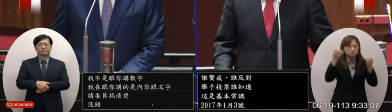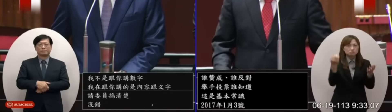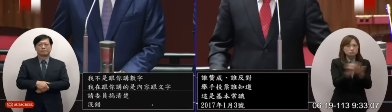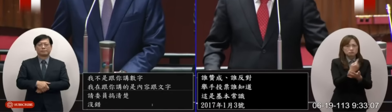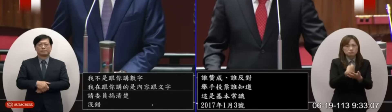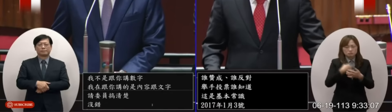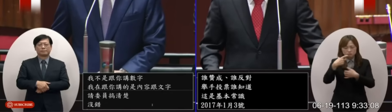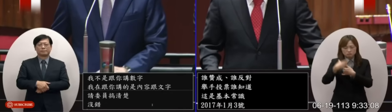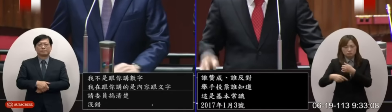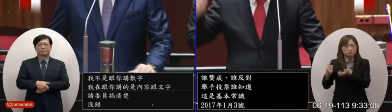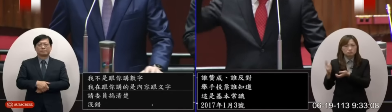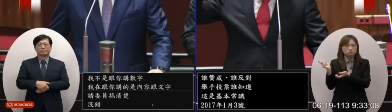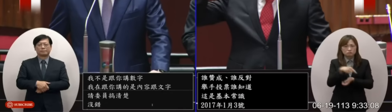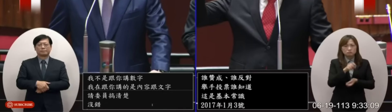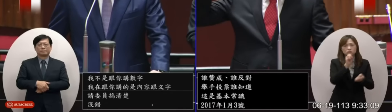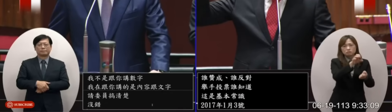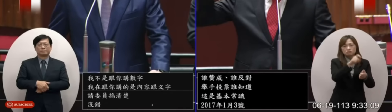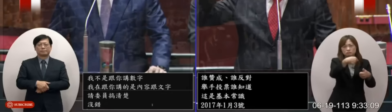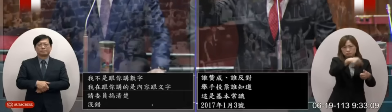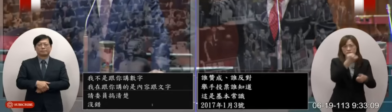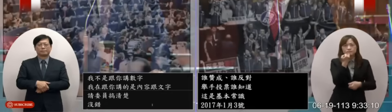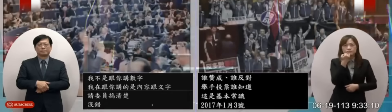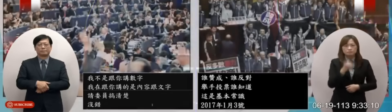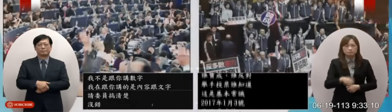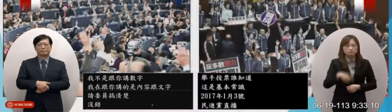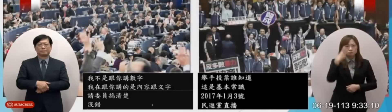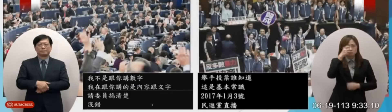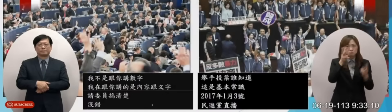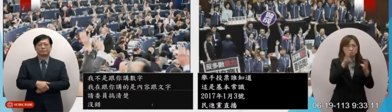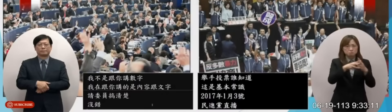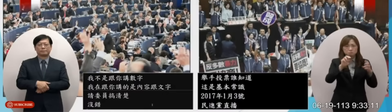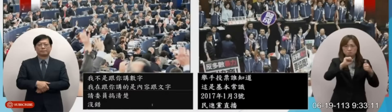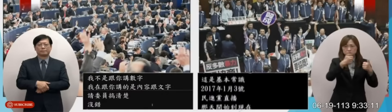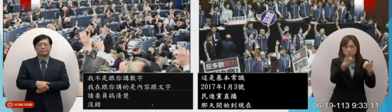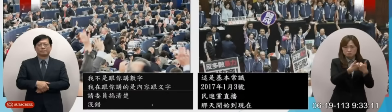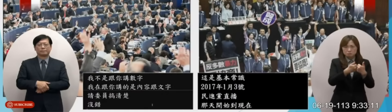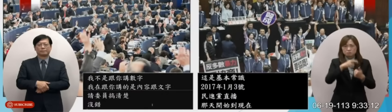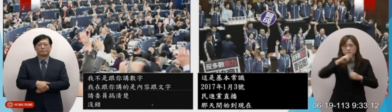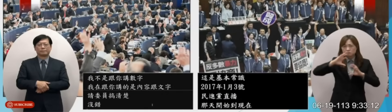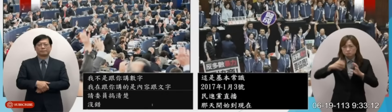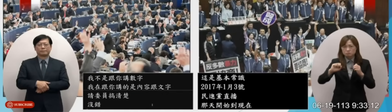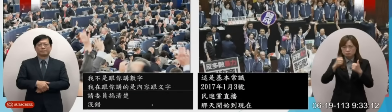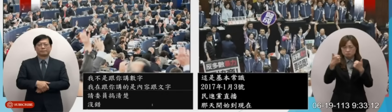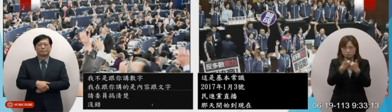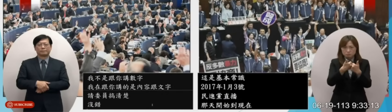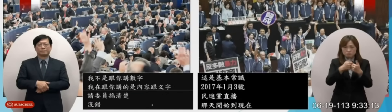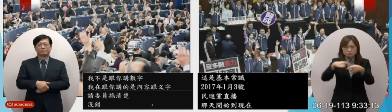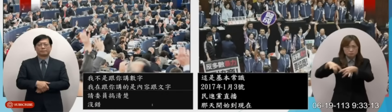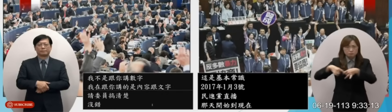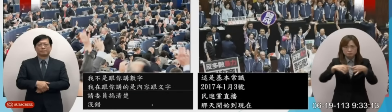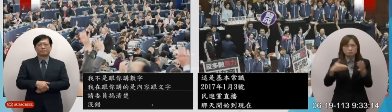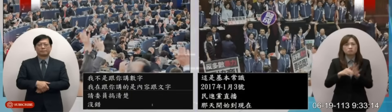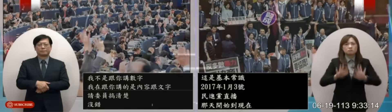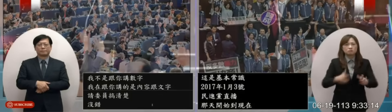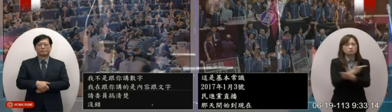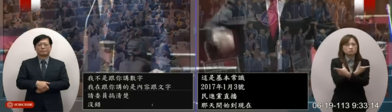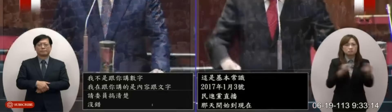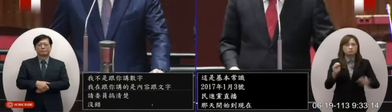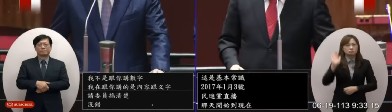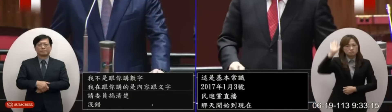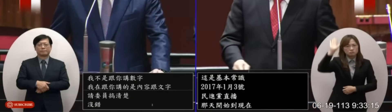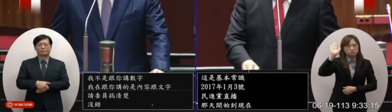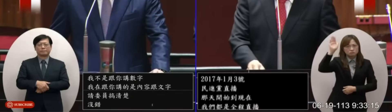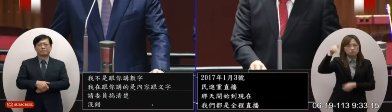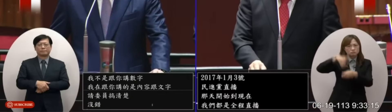来这边给你谆谆教诲哈。欧洲议会、英国议会、联合国到现在都是举手表